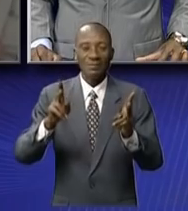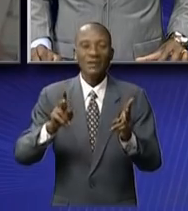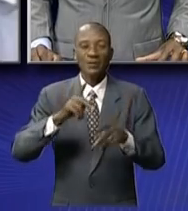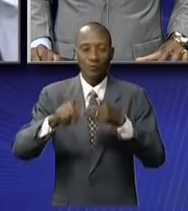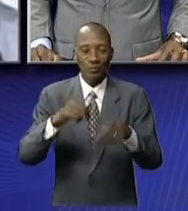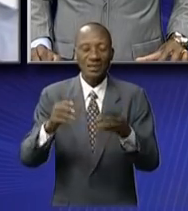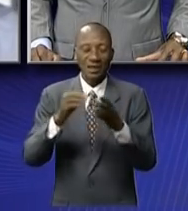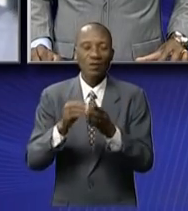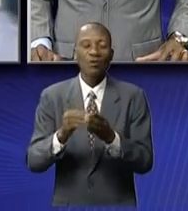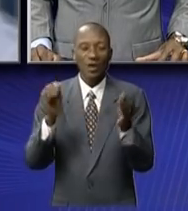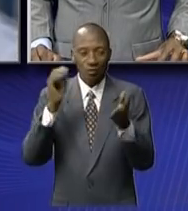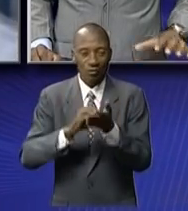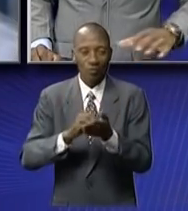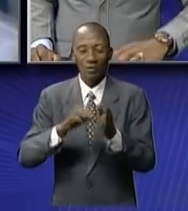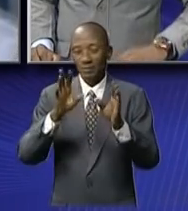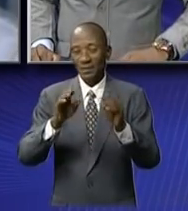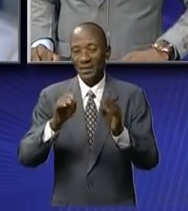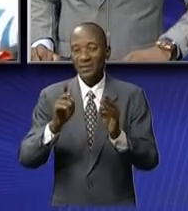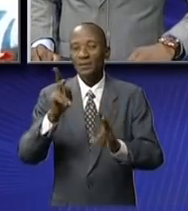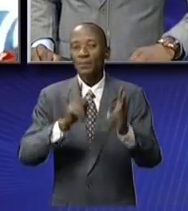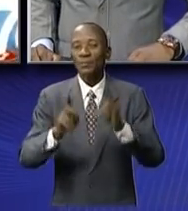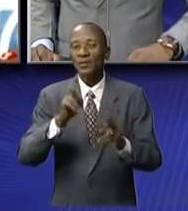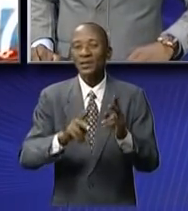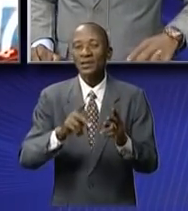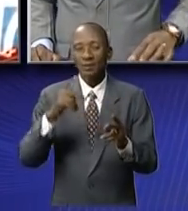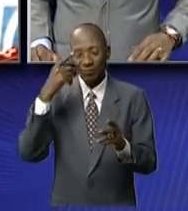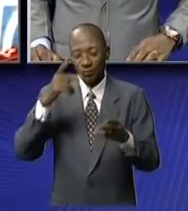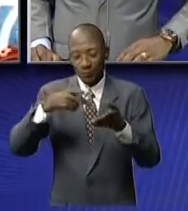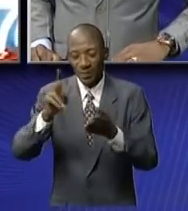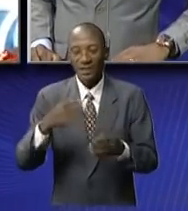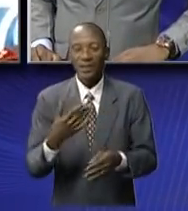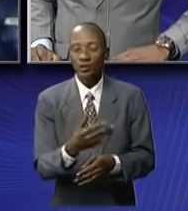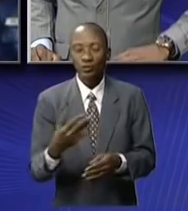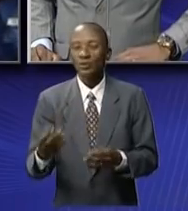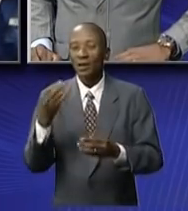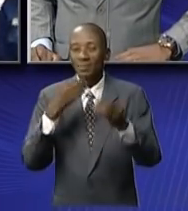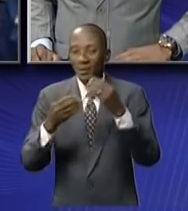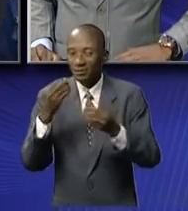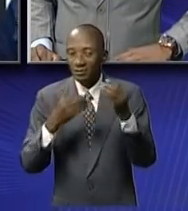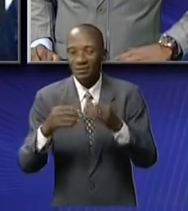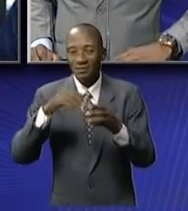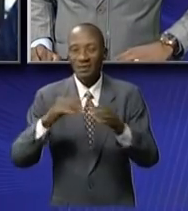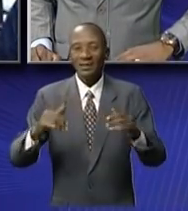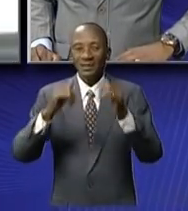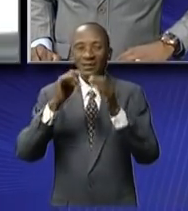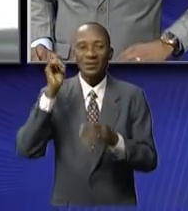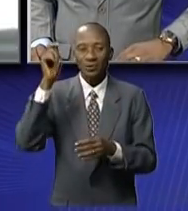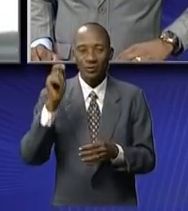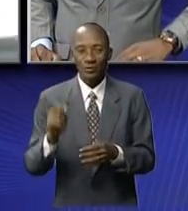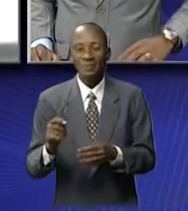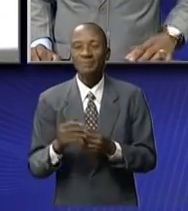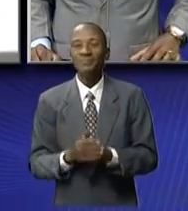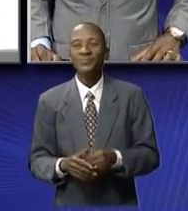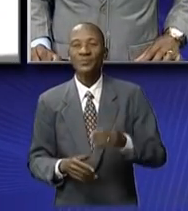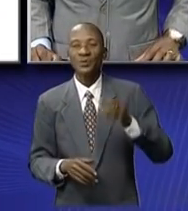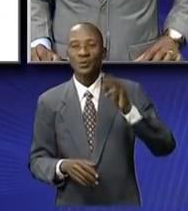agricoles, une œuvre du service national concrétisée par le président de la République. Et cette lueur d'espoir qu'on peut lire sur